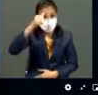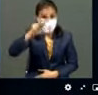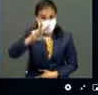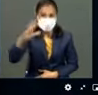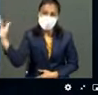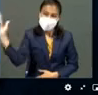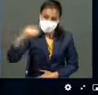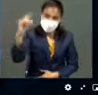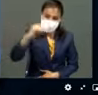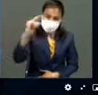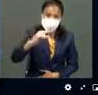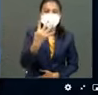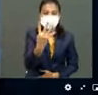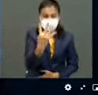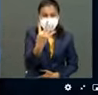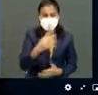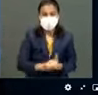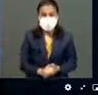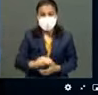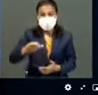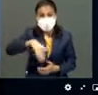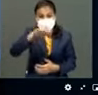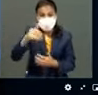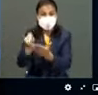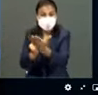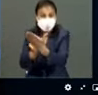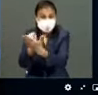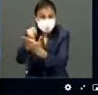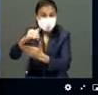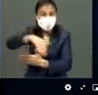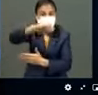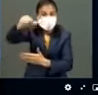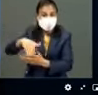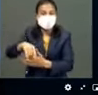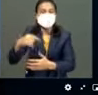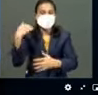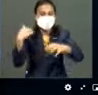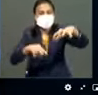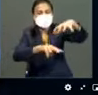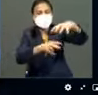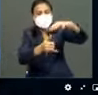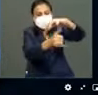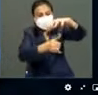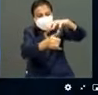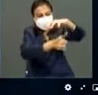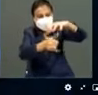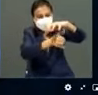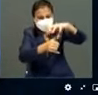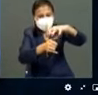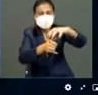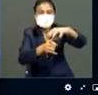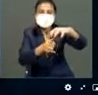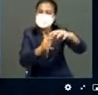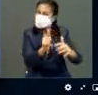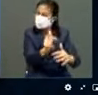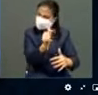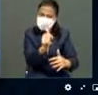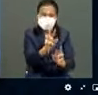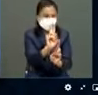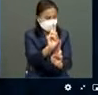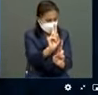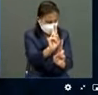การเดินทางอย่างถูกต้องเหล่านี้เนี่ยคนเหล่านี้จะได้รับการดูแลใน state quarantine อย่างเหมาะสมเพื่อเป็นการระมัด